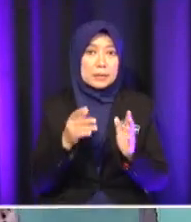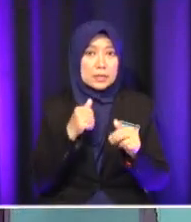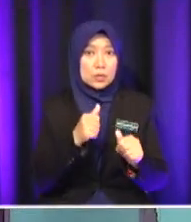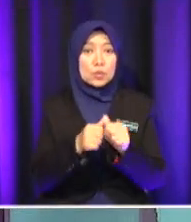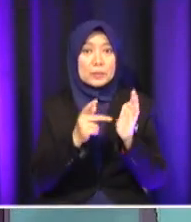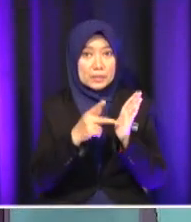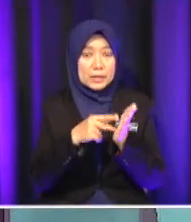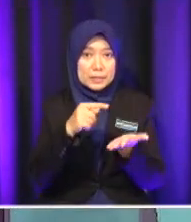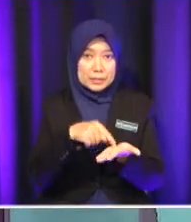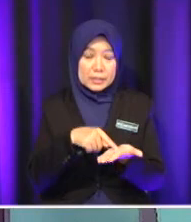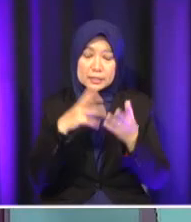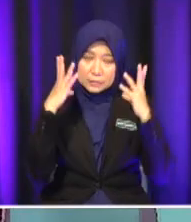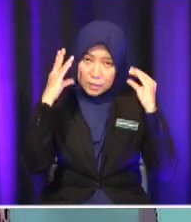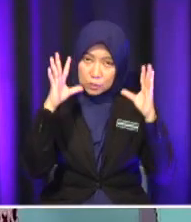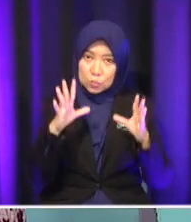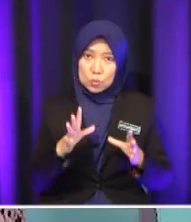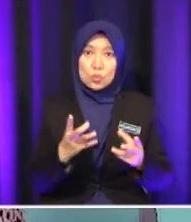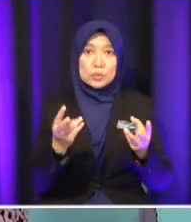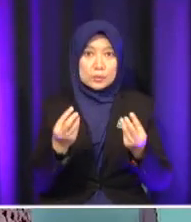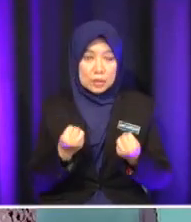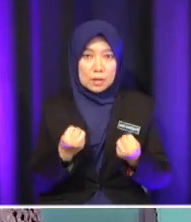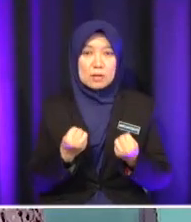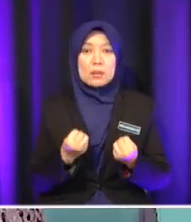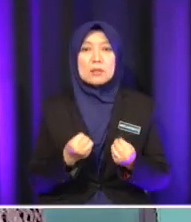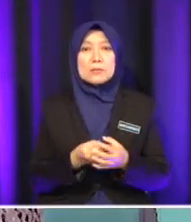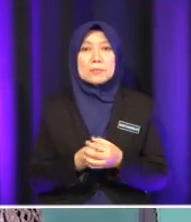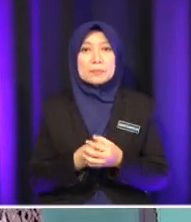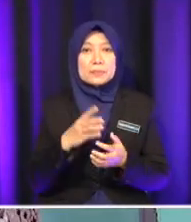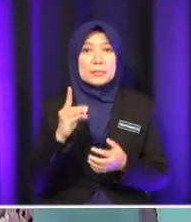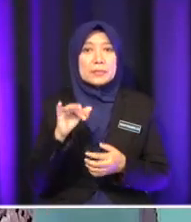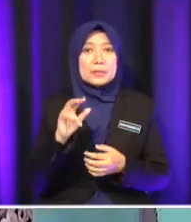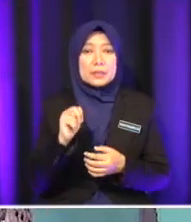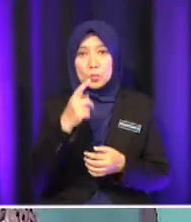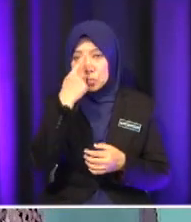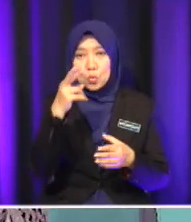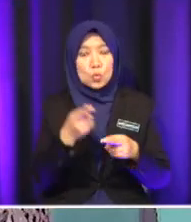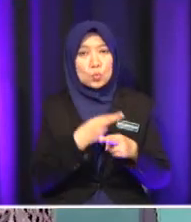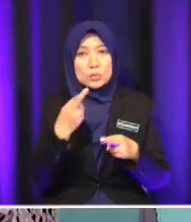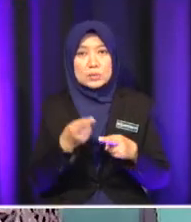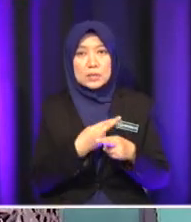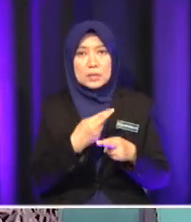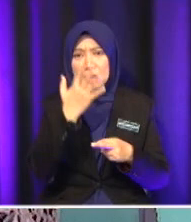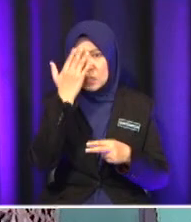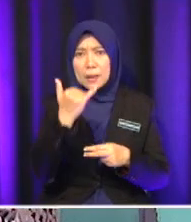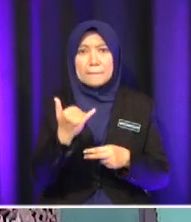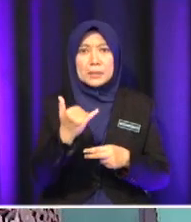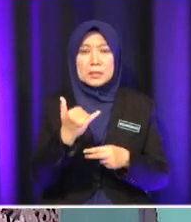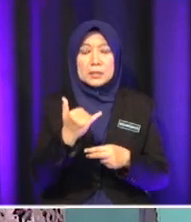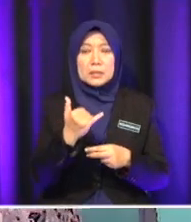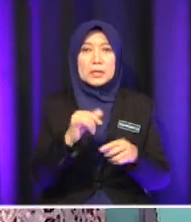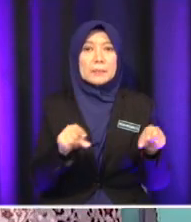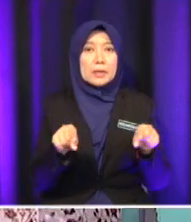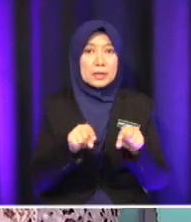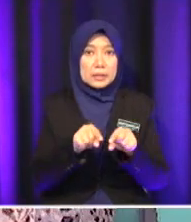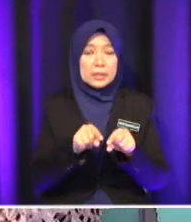ide rumusan bagi seorang Bi Kenapa imbangan account